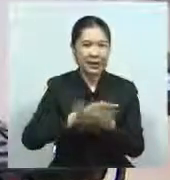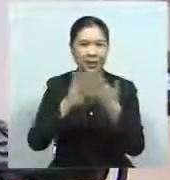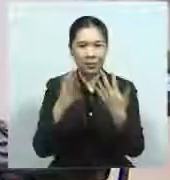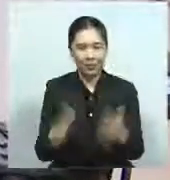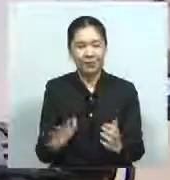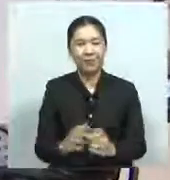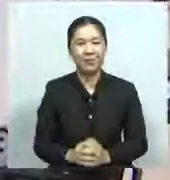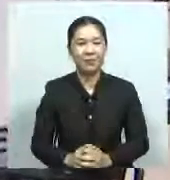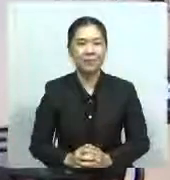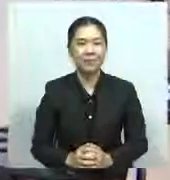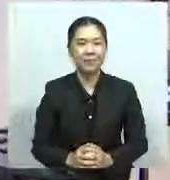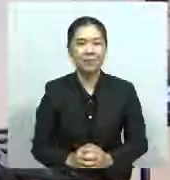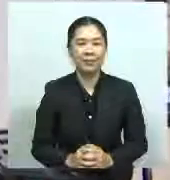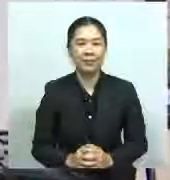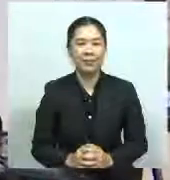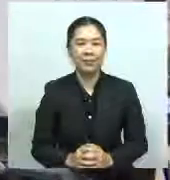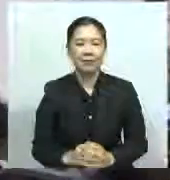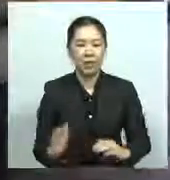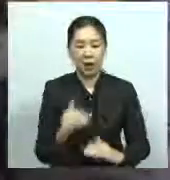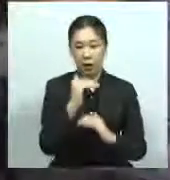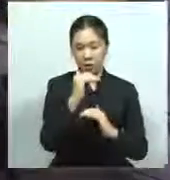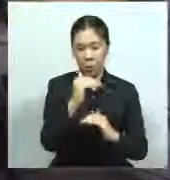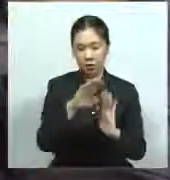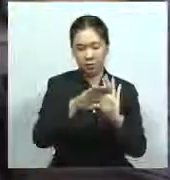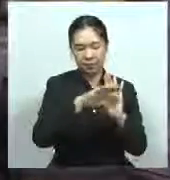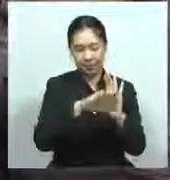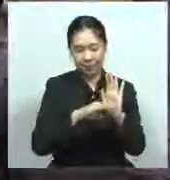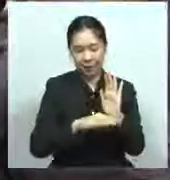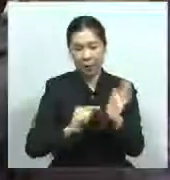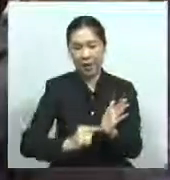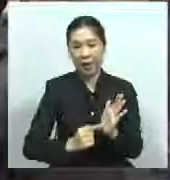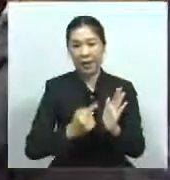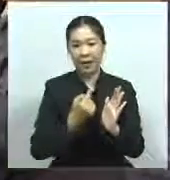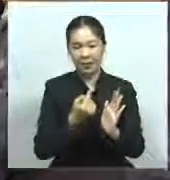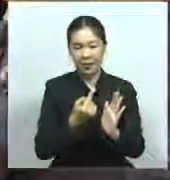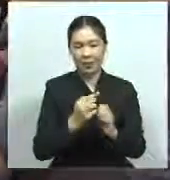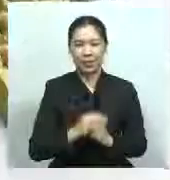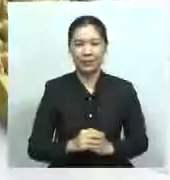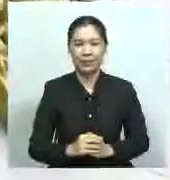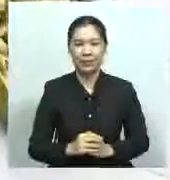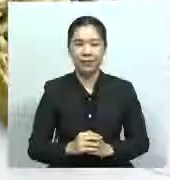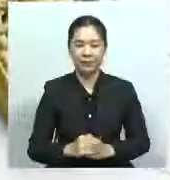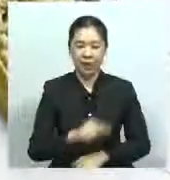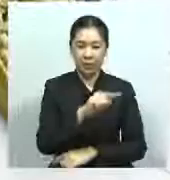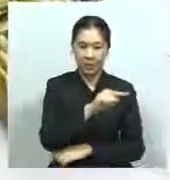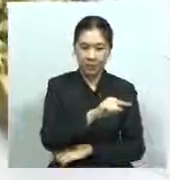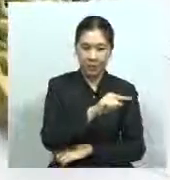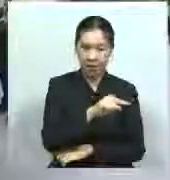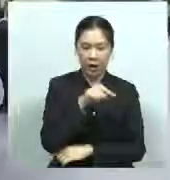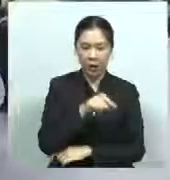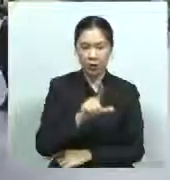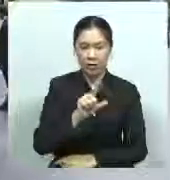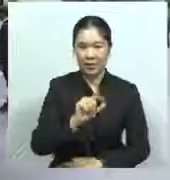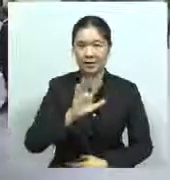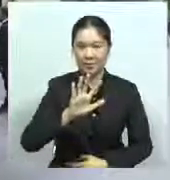ค่ะส่วนกำหนดการนะคะที่คาดว่าจะเริ่มขึ้นตั้งแต่ช่วงเวลาประมาณ 13:25 น.